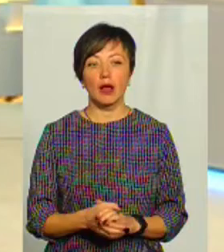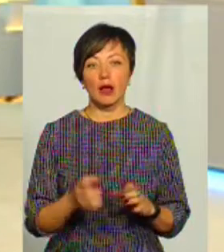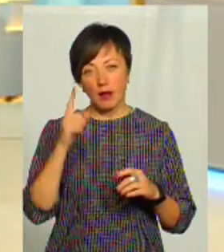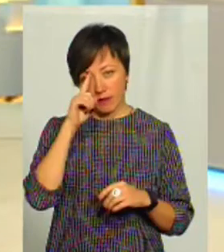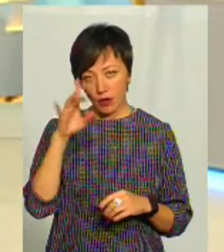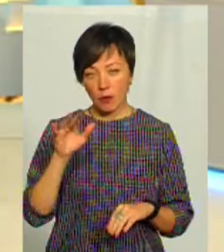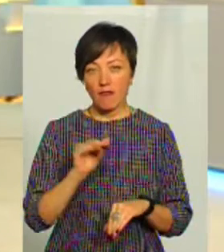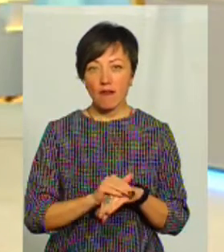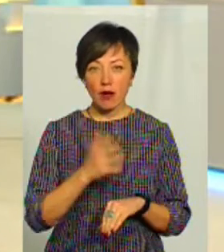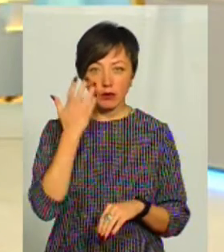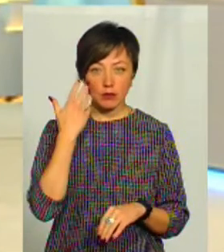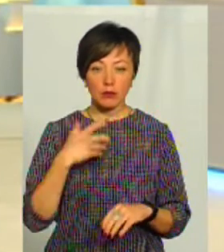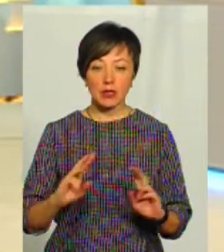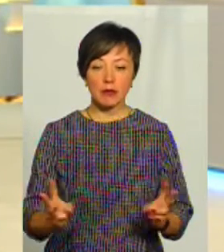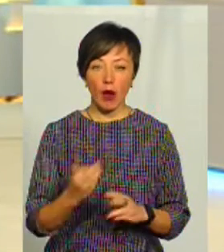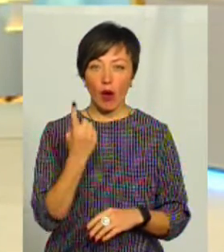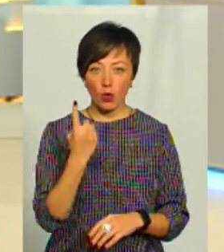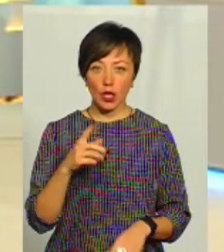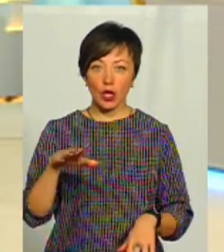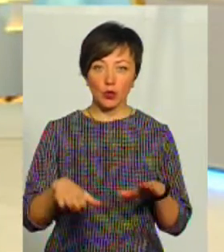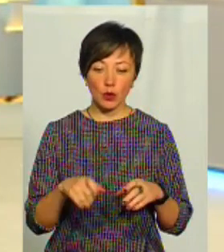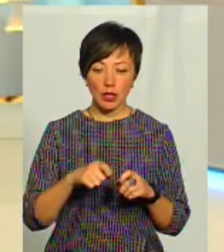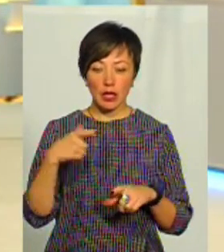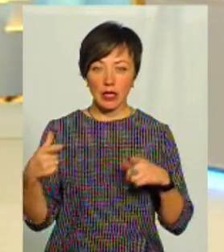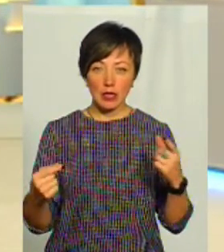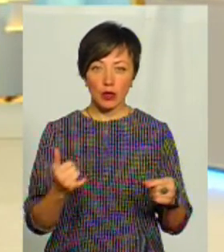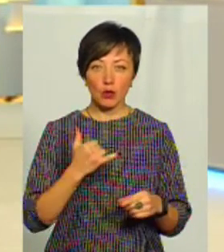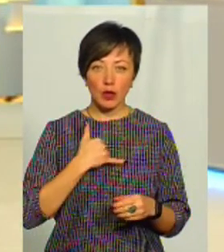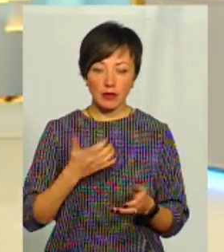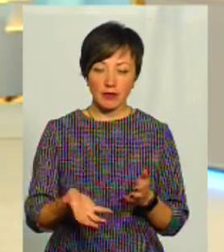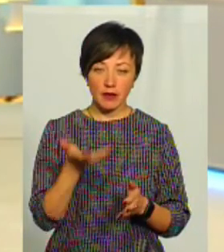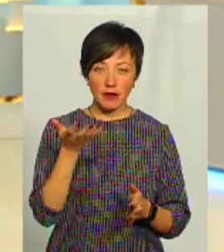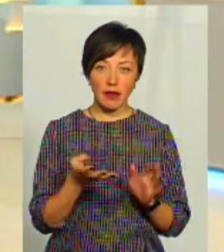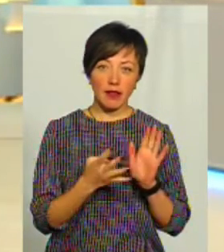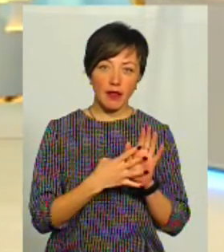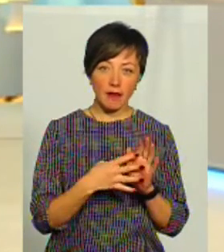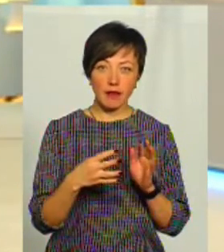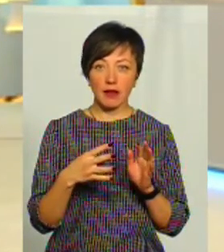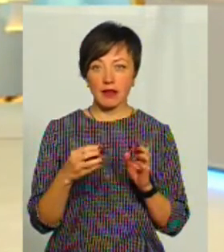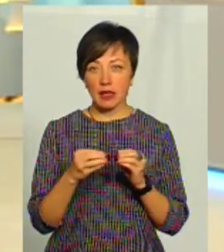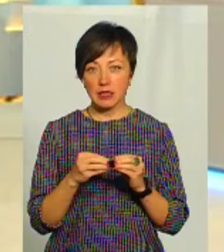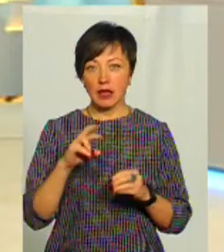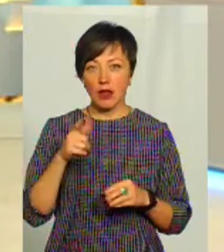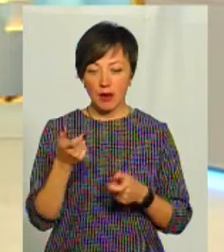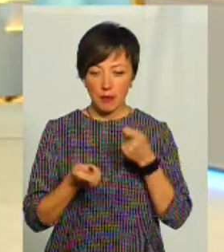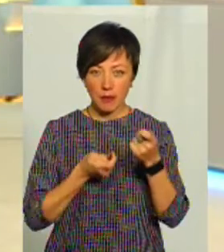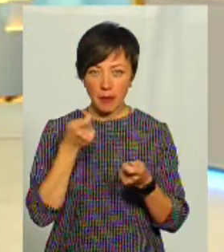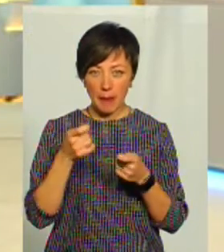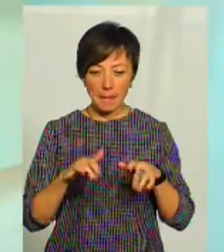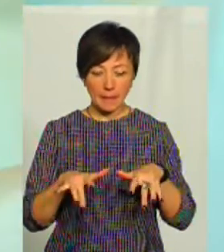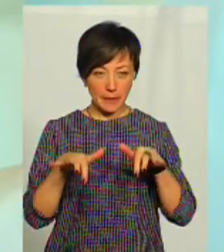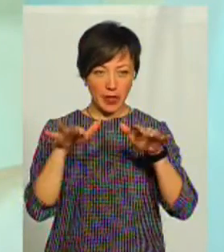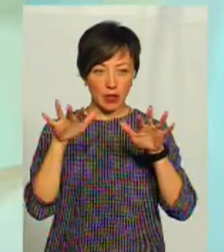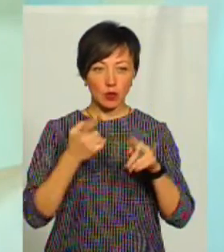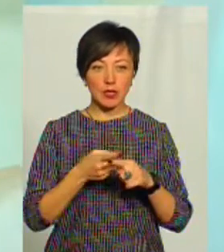Відомим фактом є те, що при спалюванні однієї тонни листя у нас вивільняється біля 9-10 кілограмів дрібнодисперсного пилу.